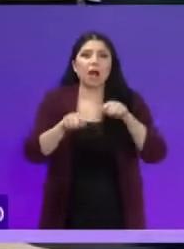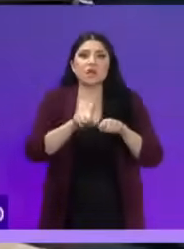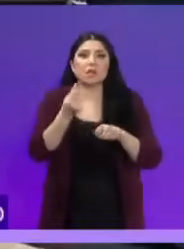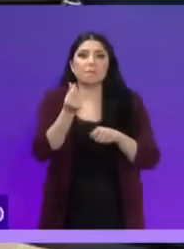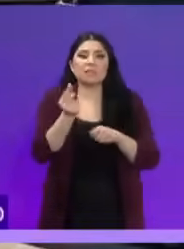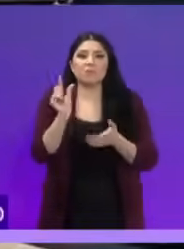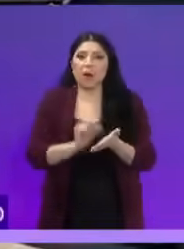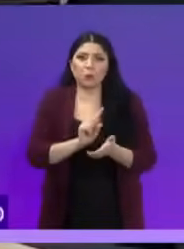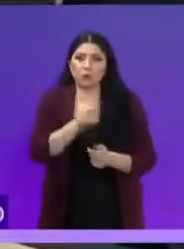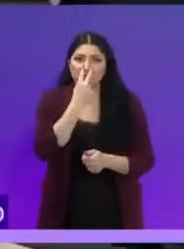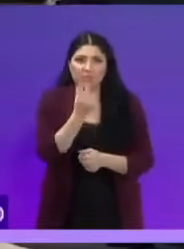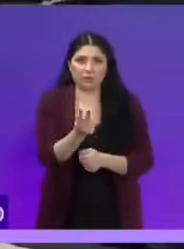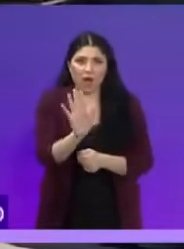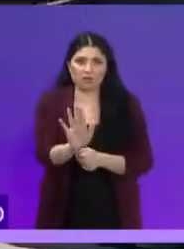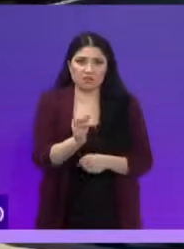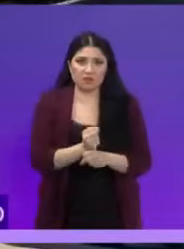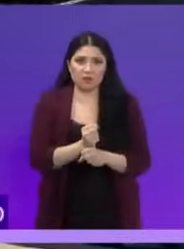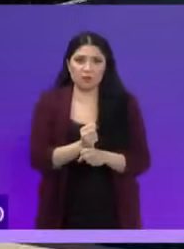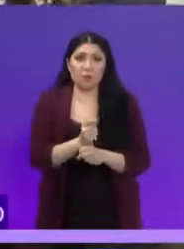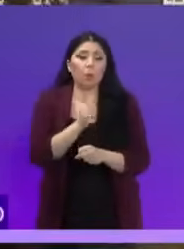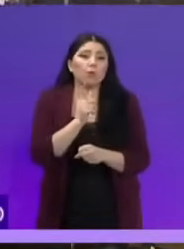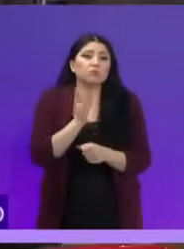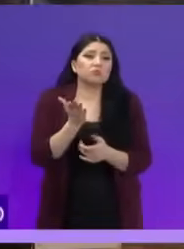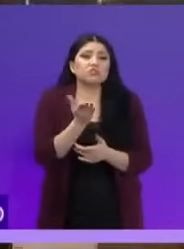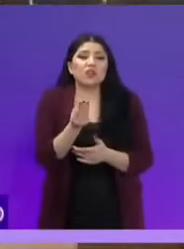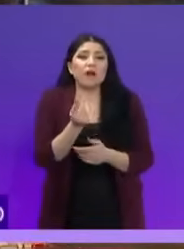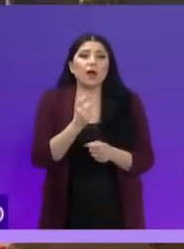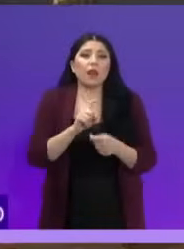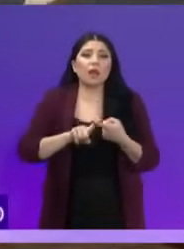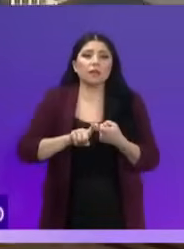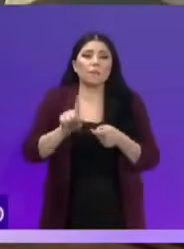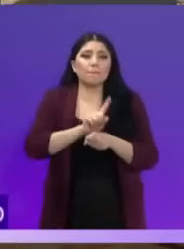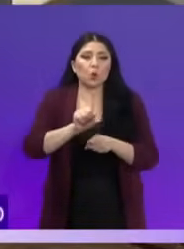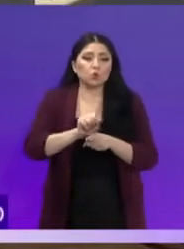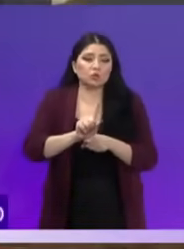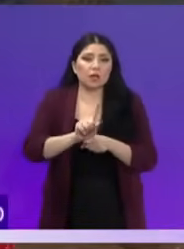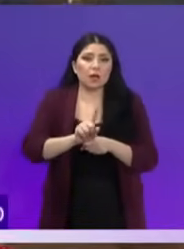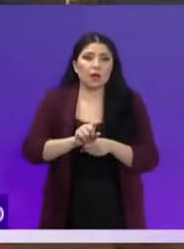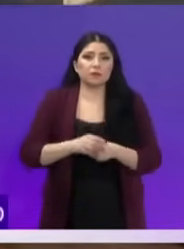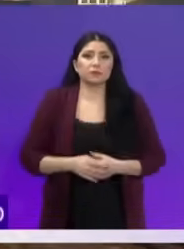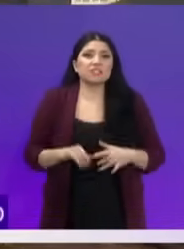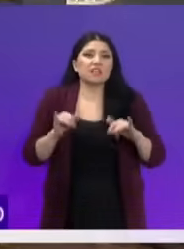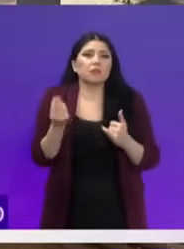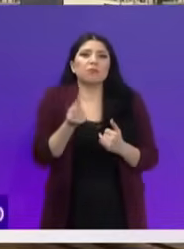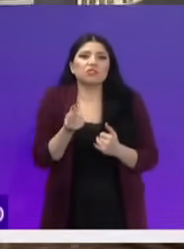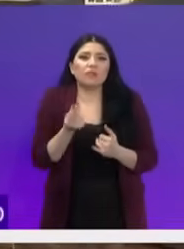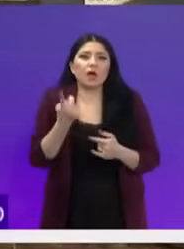undeva pe drum, pe filiera produselor agroalimentare, se întâmplă